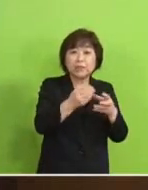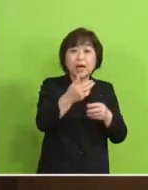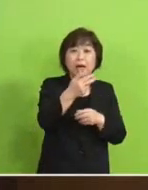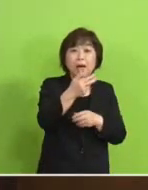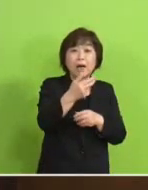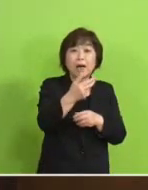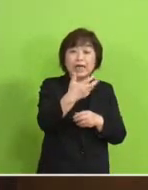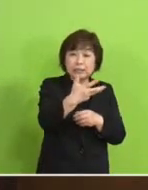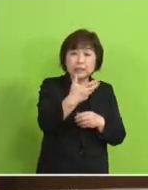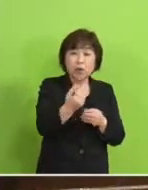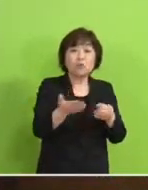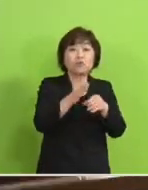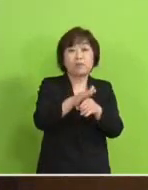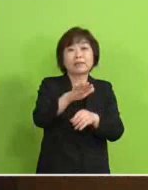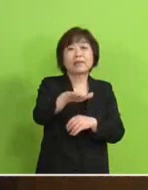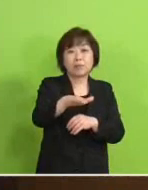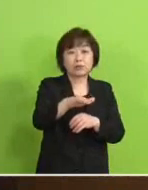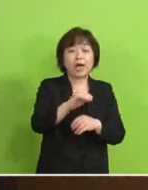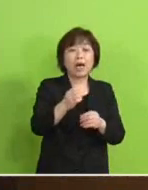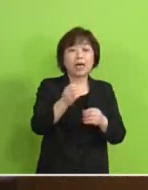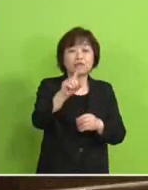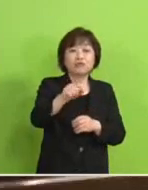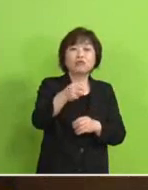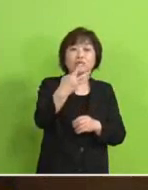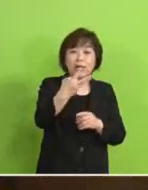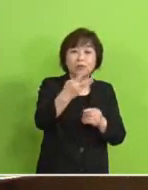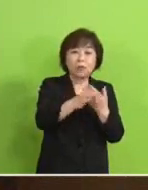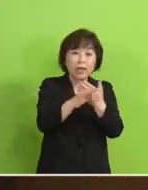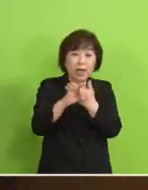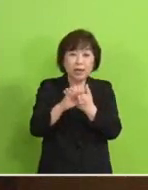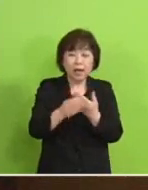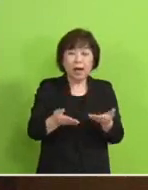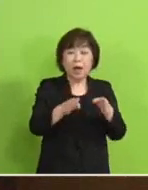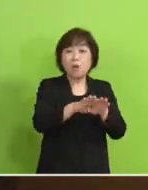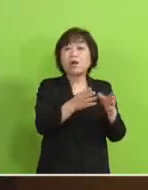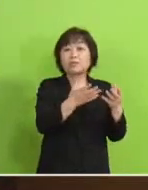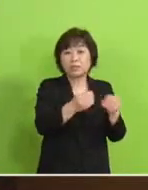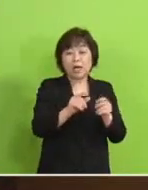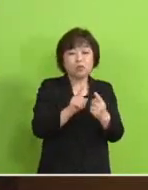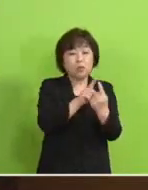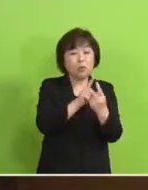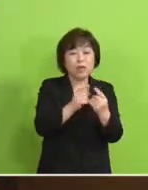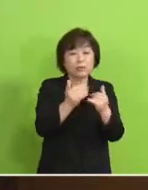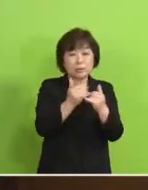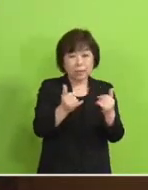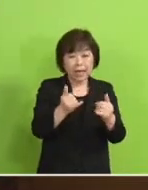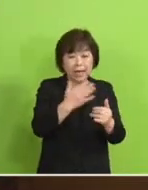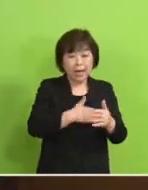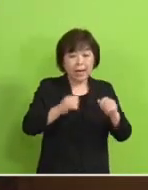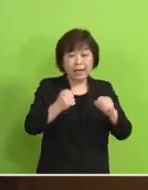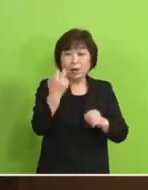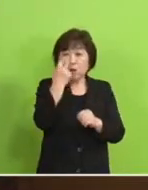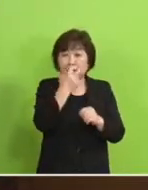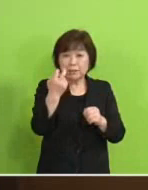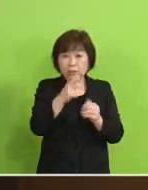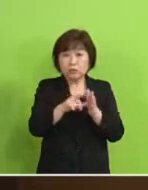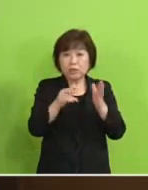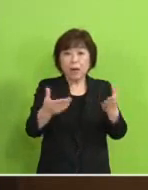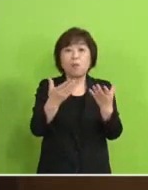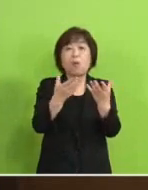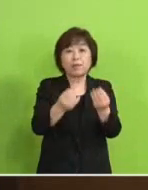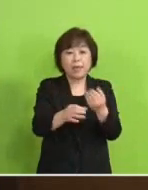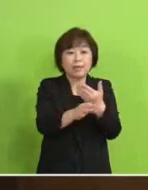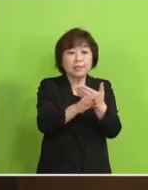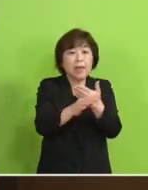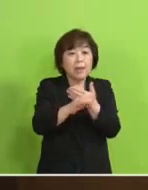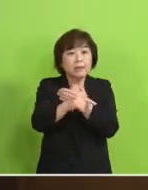でおります。13事例が新たに完了いたしました。濃厚接触者の健康観察期間終了、事例から